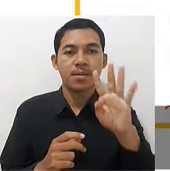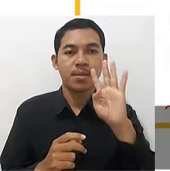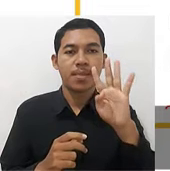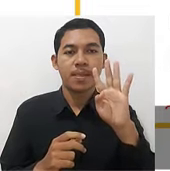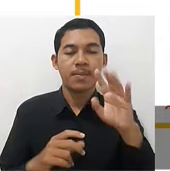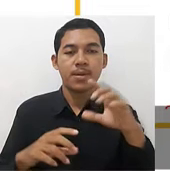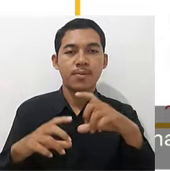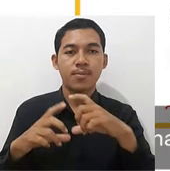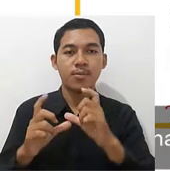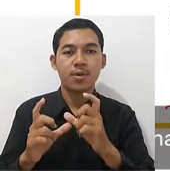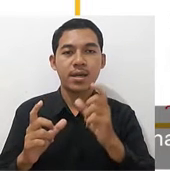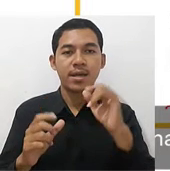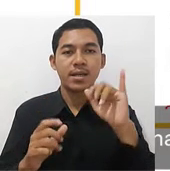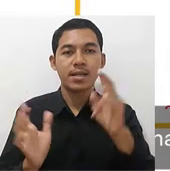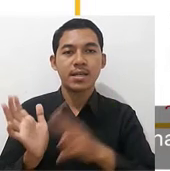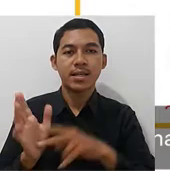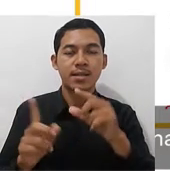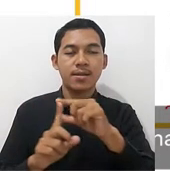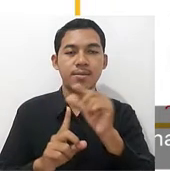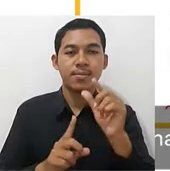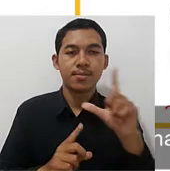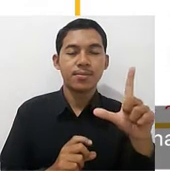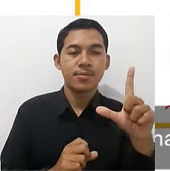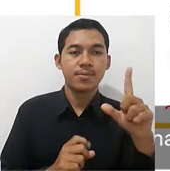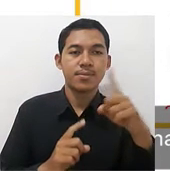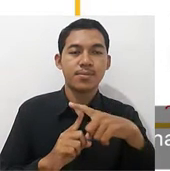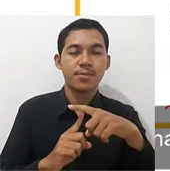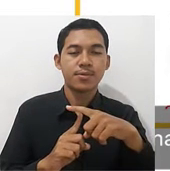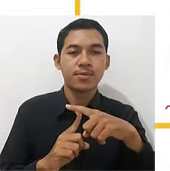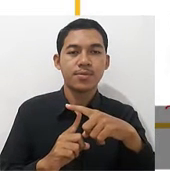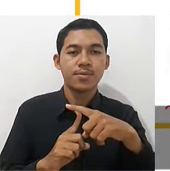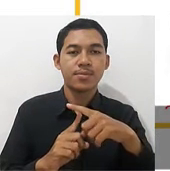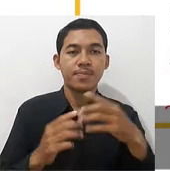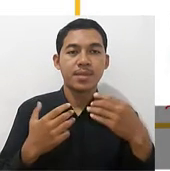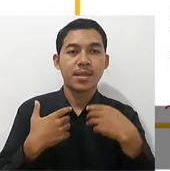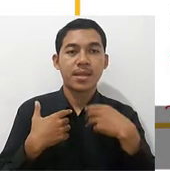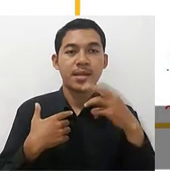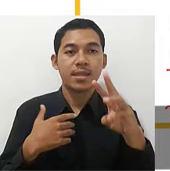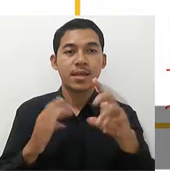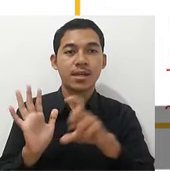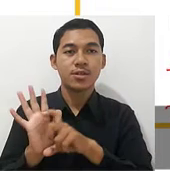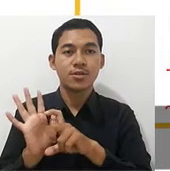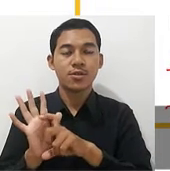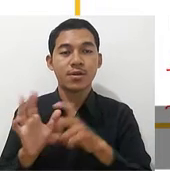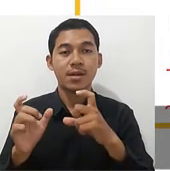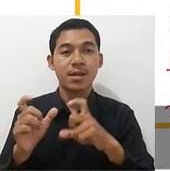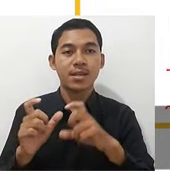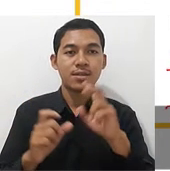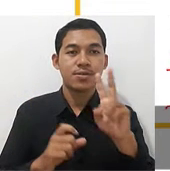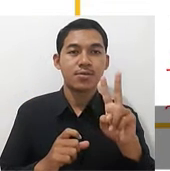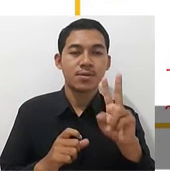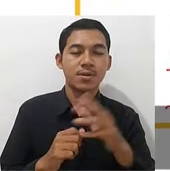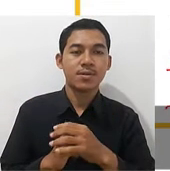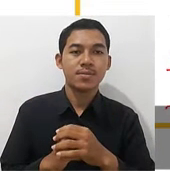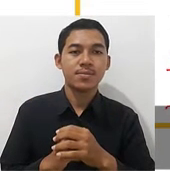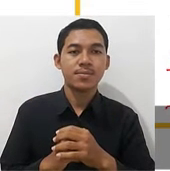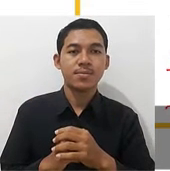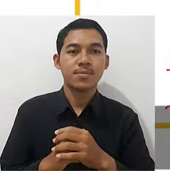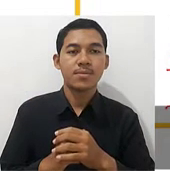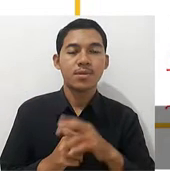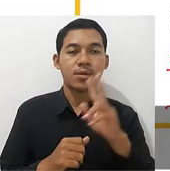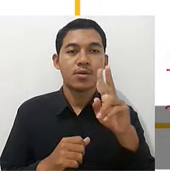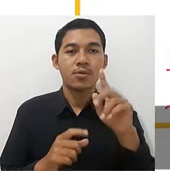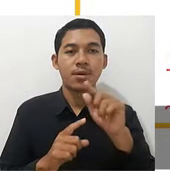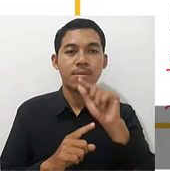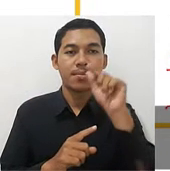4 buah input. Nah, tapi kalau misalkan selektornya ada, misalkan ada 3 ya, misalkan di sini ada S2 gitu misalkan itu tuh. Nah, berarti ya